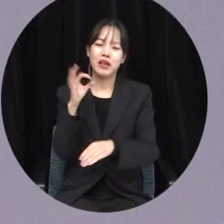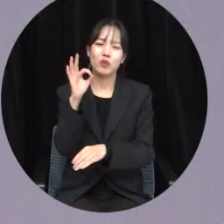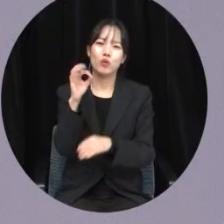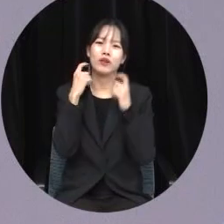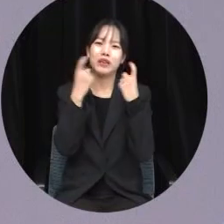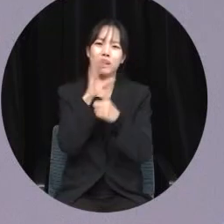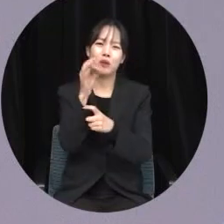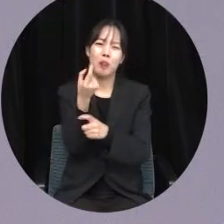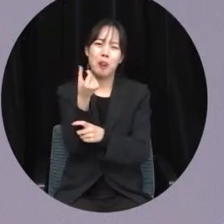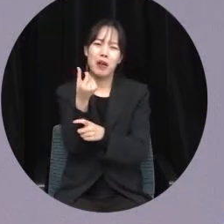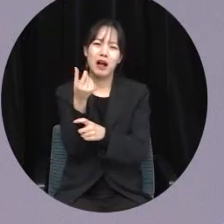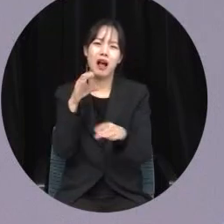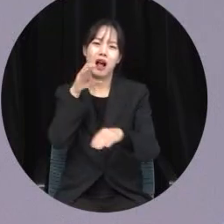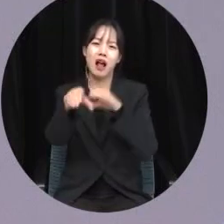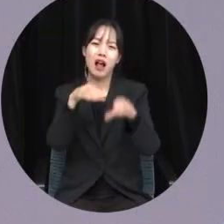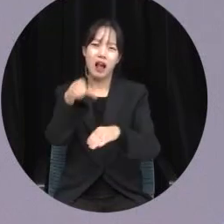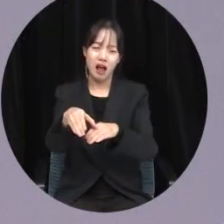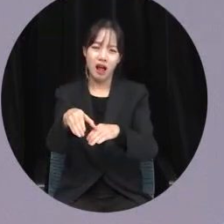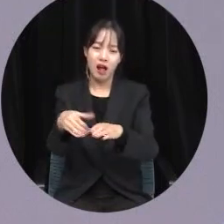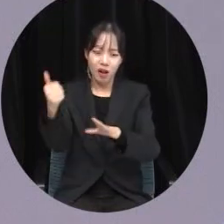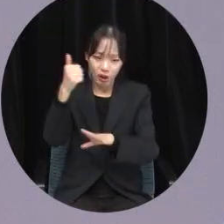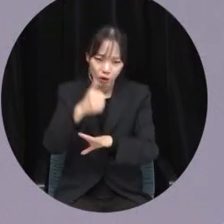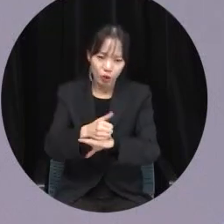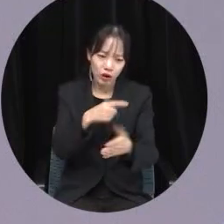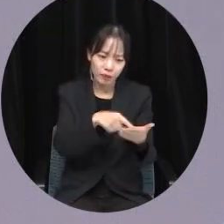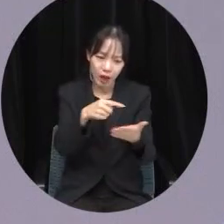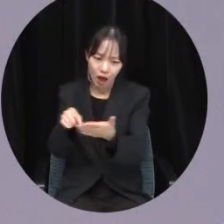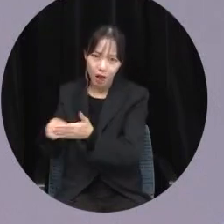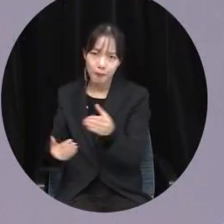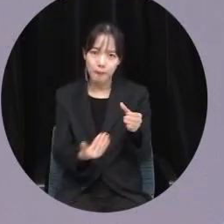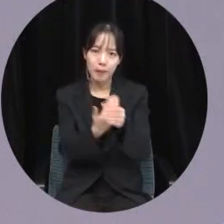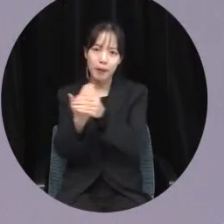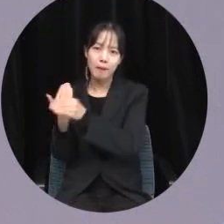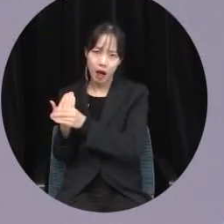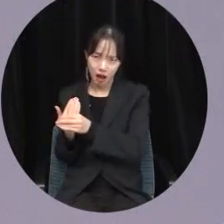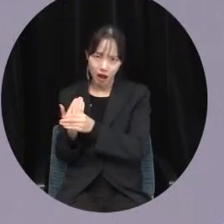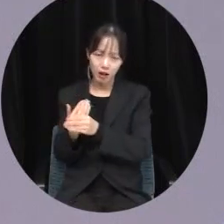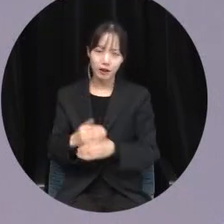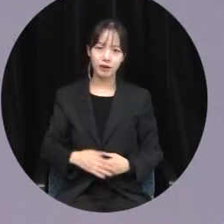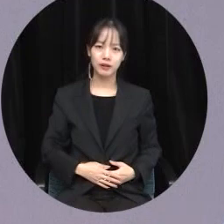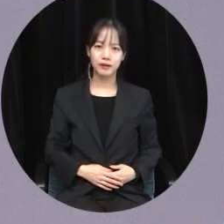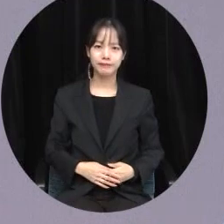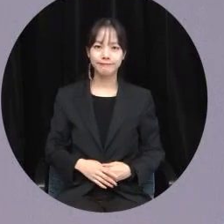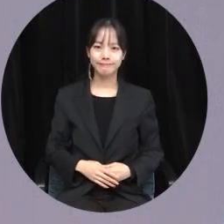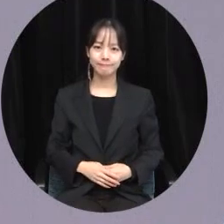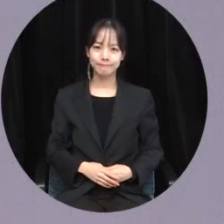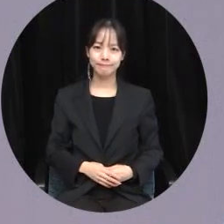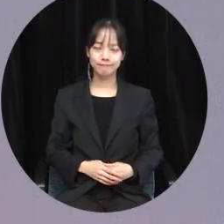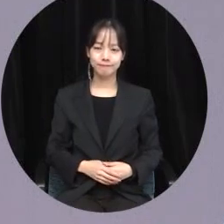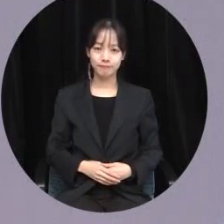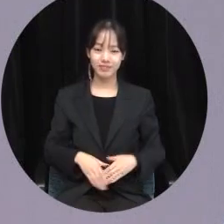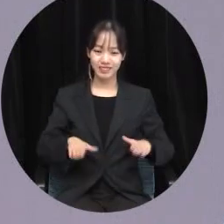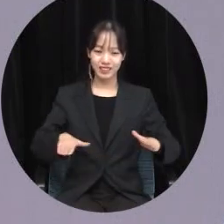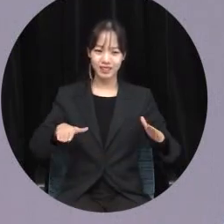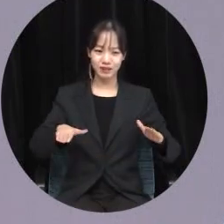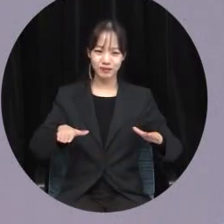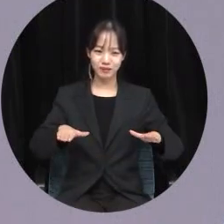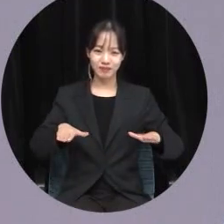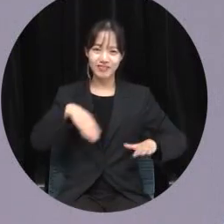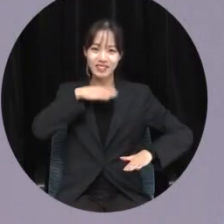폐단들이 이제 속속히 나오고 있다고 저는 생각합니다. 그렇기 때문에 이 현실에 맞지